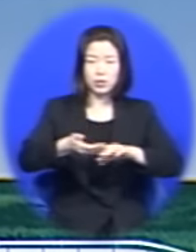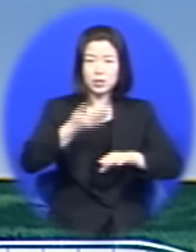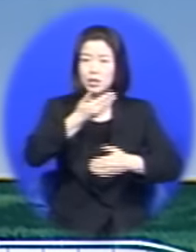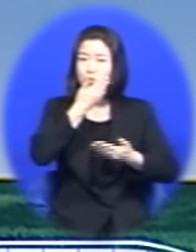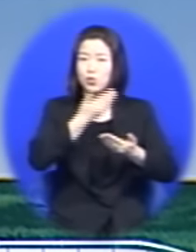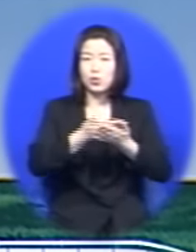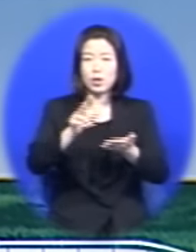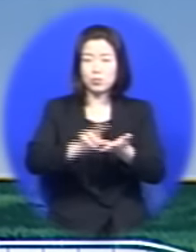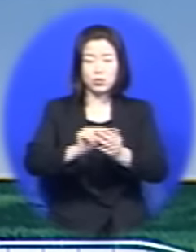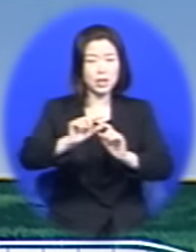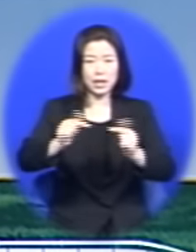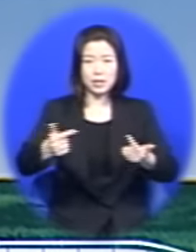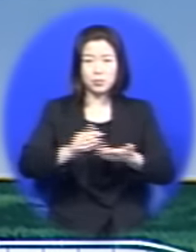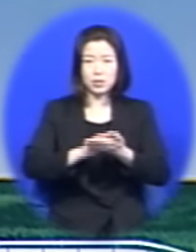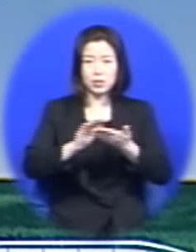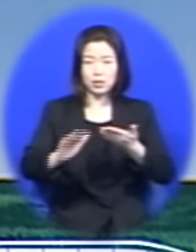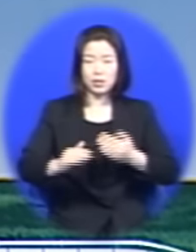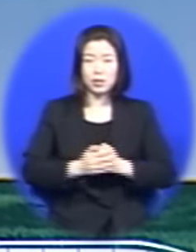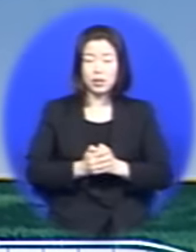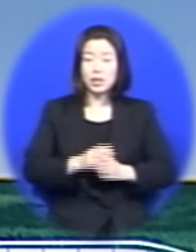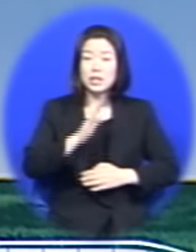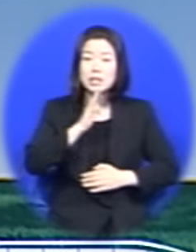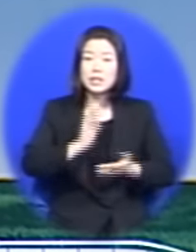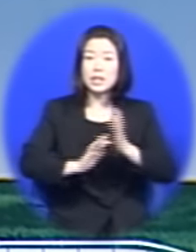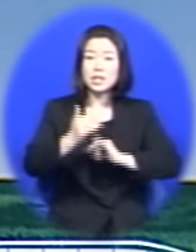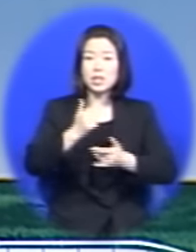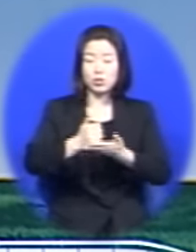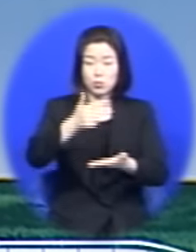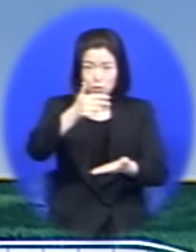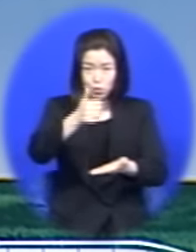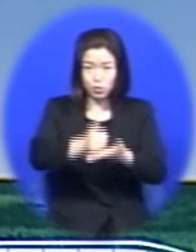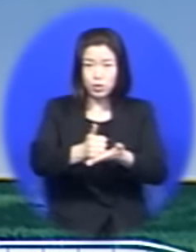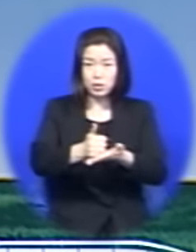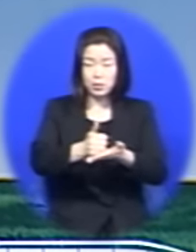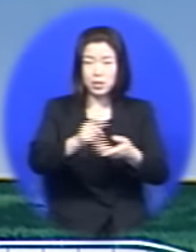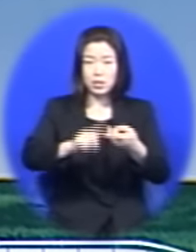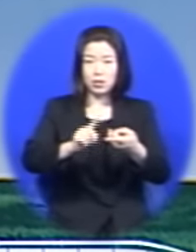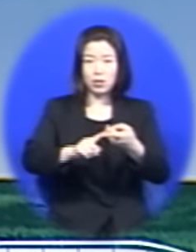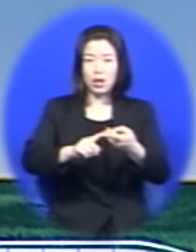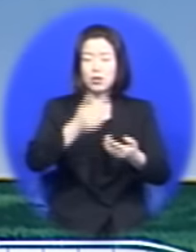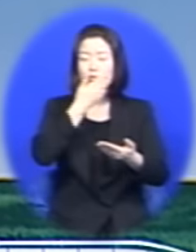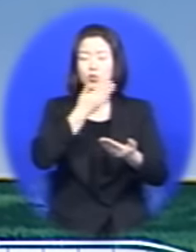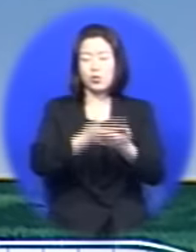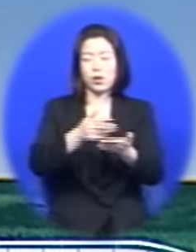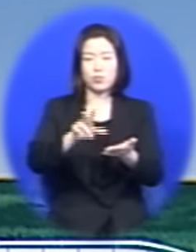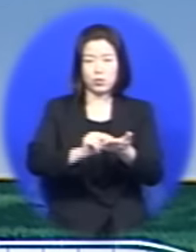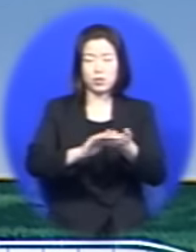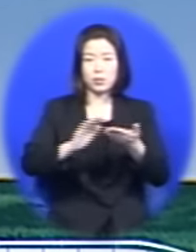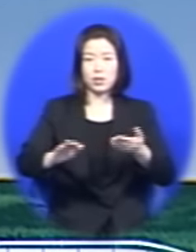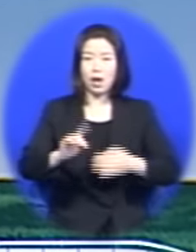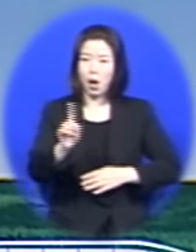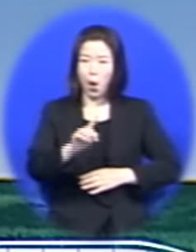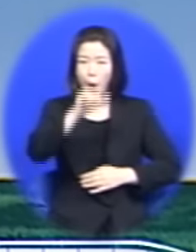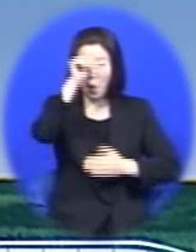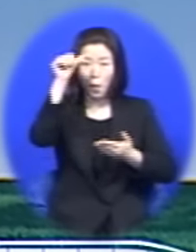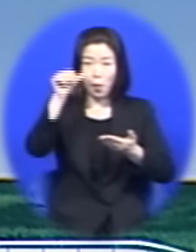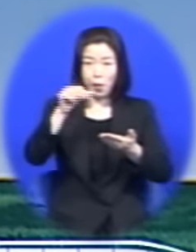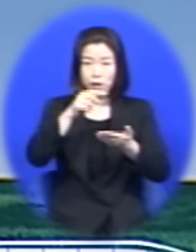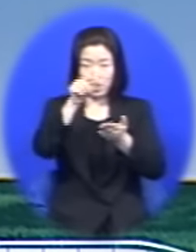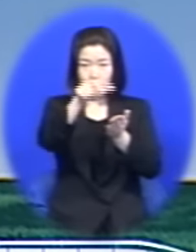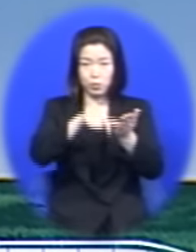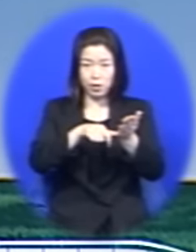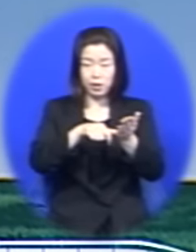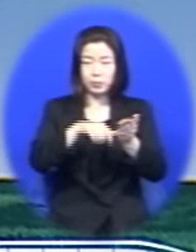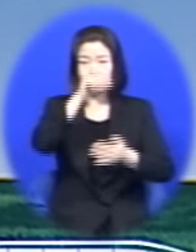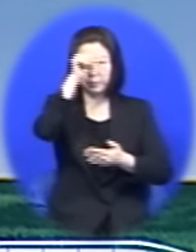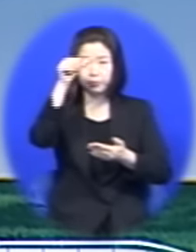문제가 아닙니다. 진짜 예수님이 주님이신가가 중요한 거예요. 어느 장로교단에서